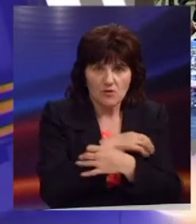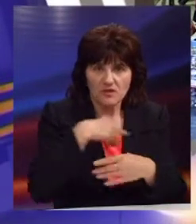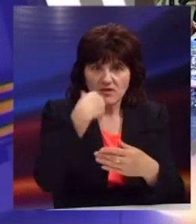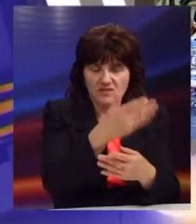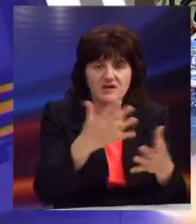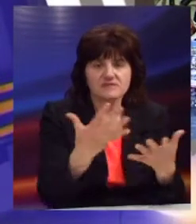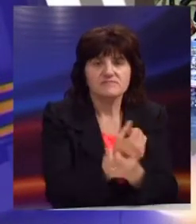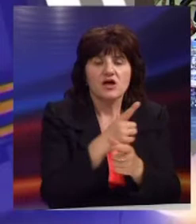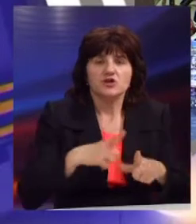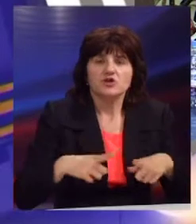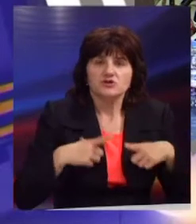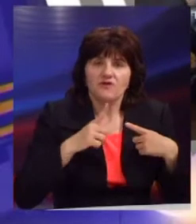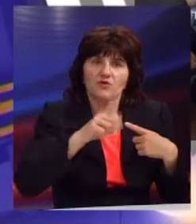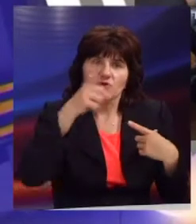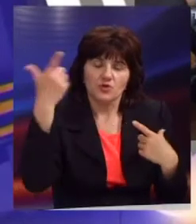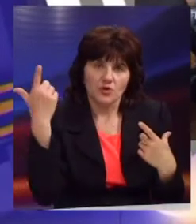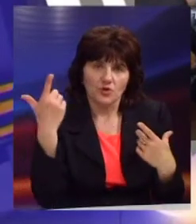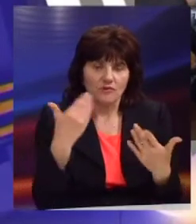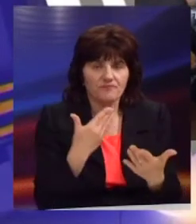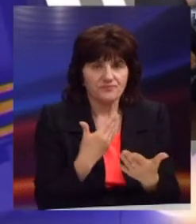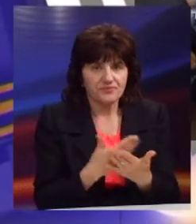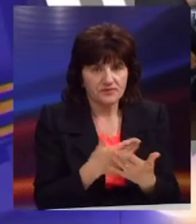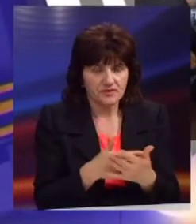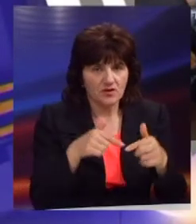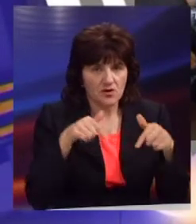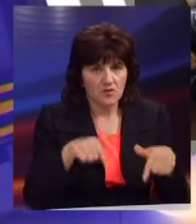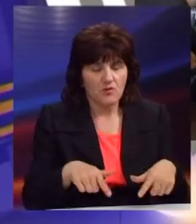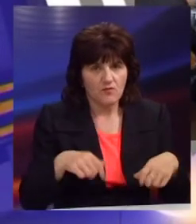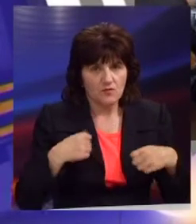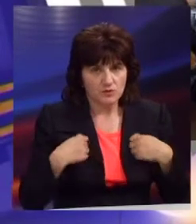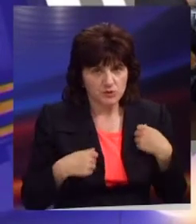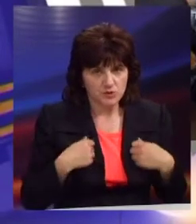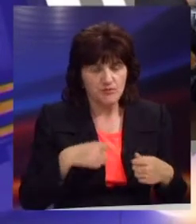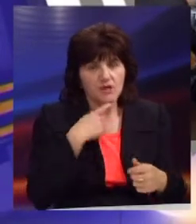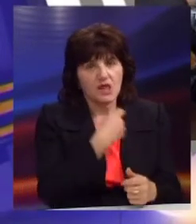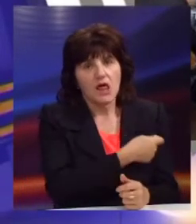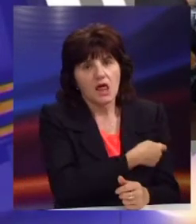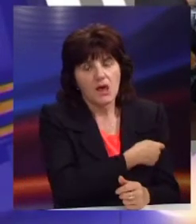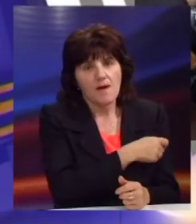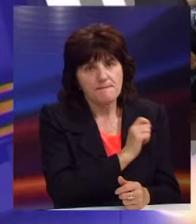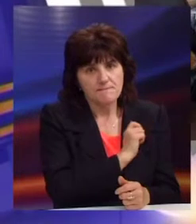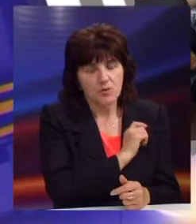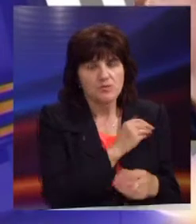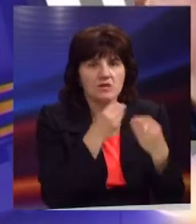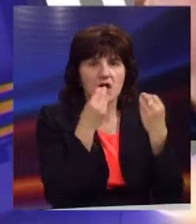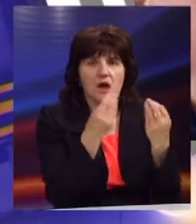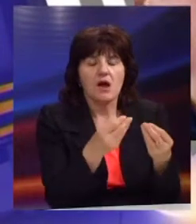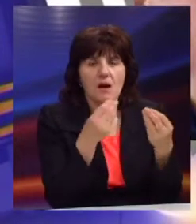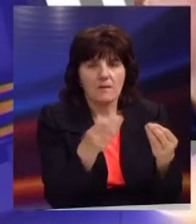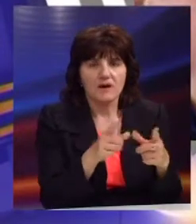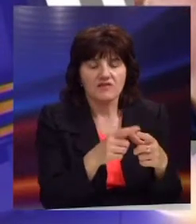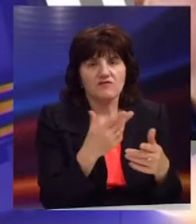u Vojvodini, Udruženje bubrežnih invalida Subotice je u saradnji sa Internacionalnom policijskom asocijacijom organizovalo predavanje na temu